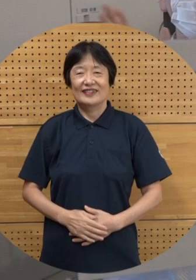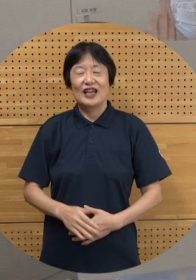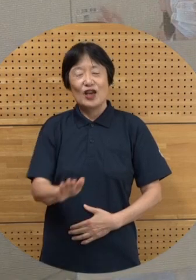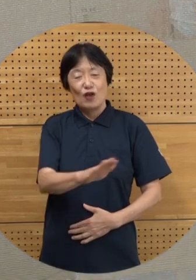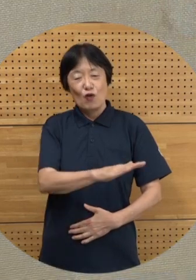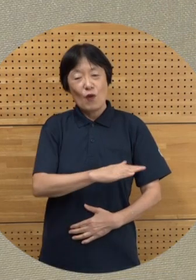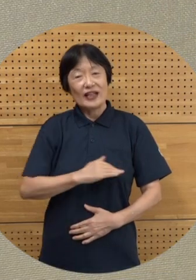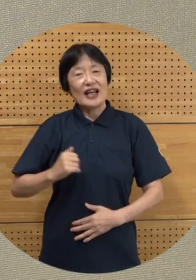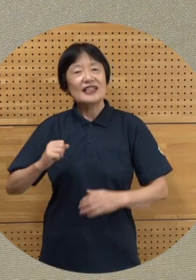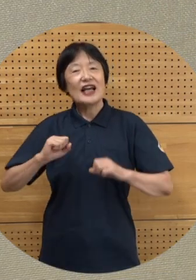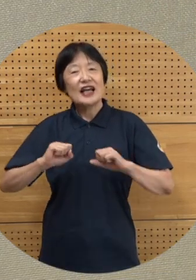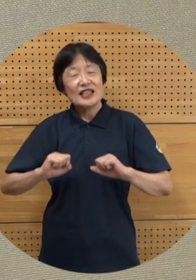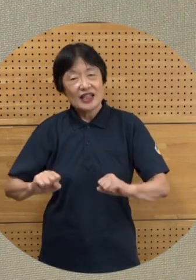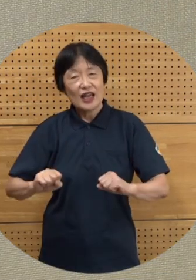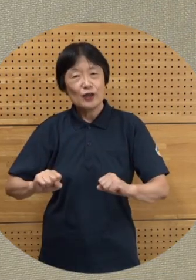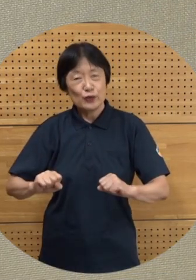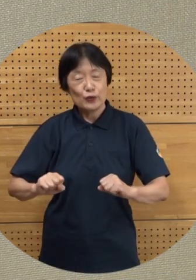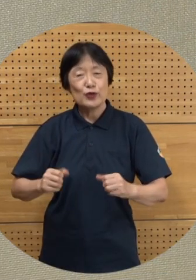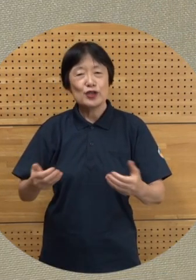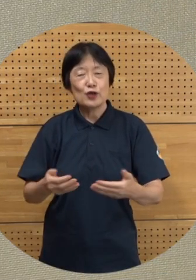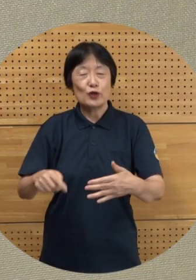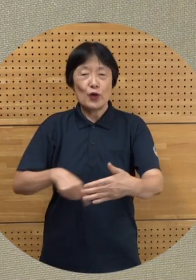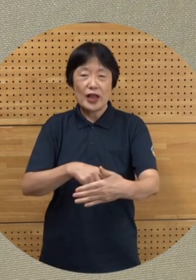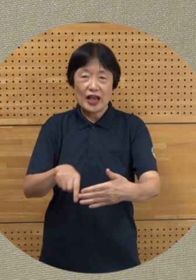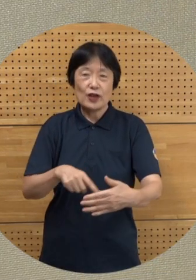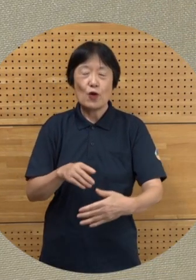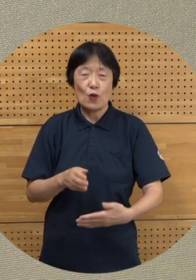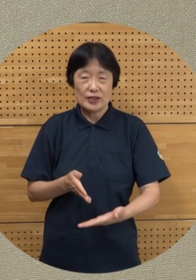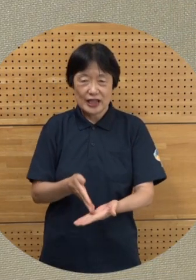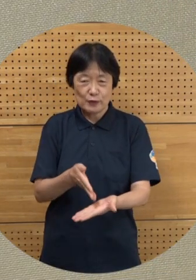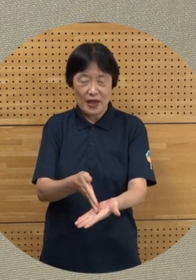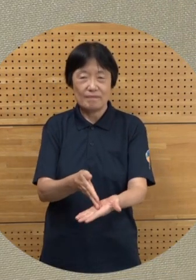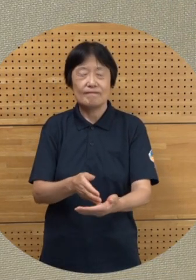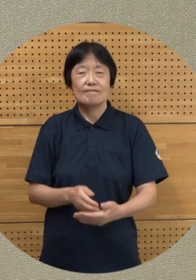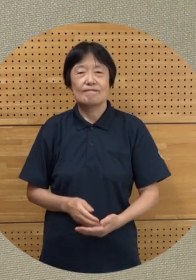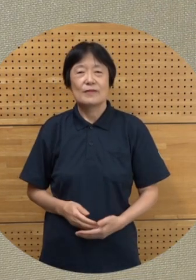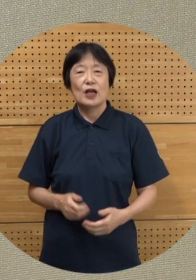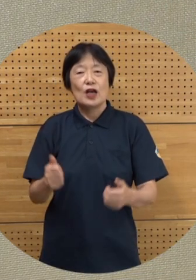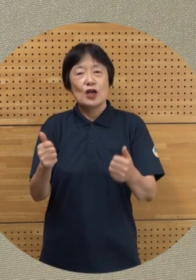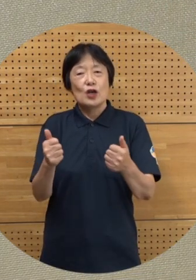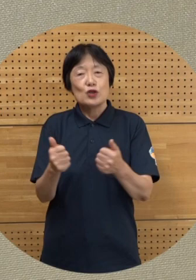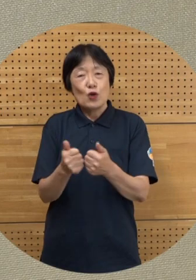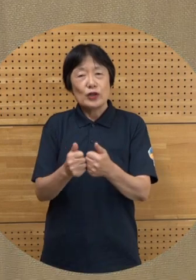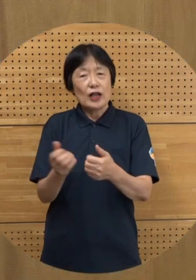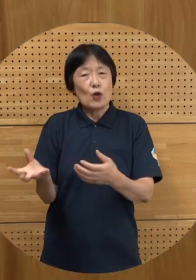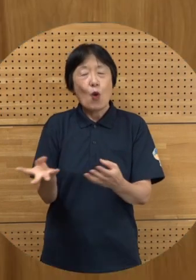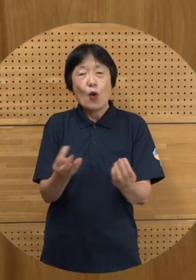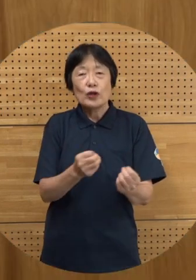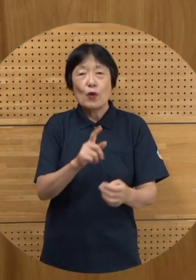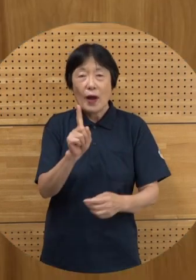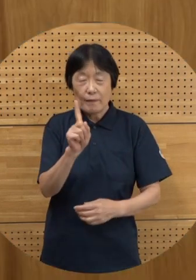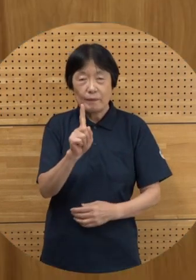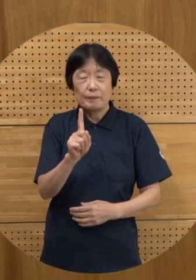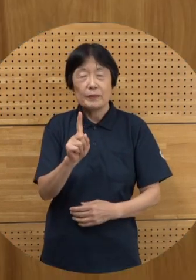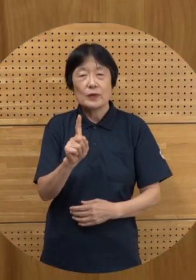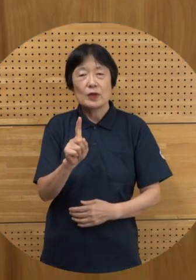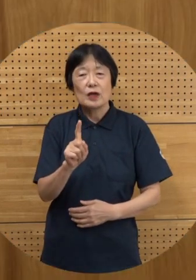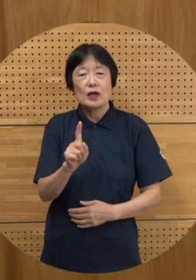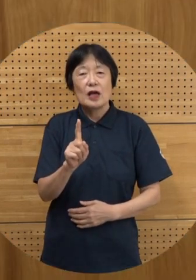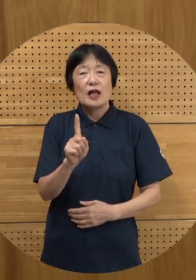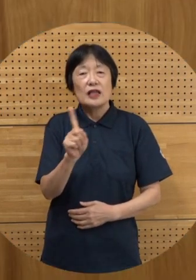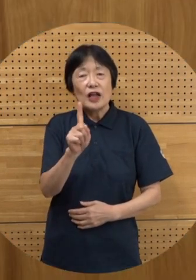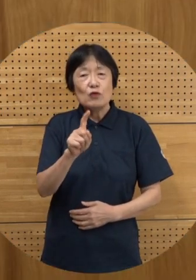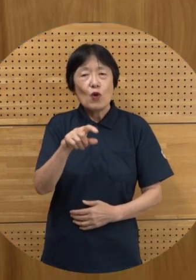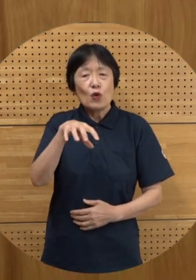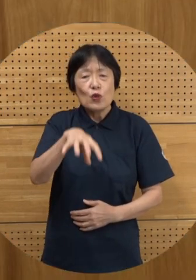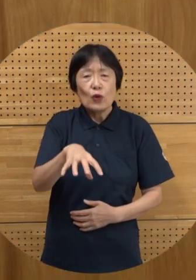私たちが行っている事業をご説明します。よく寄せられるご相談は、 どこに何から相談